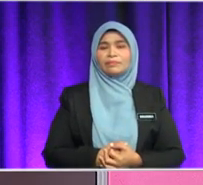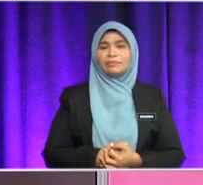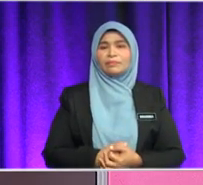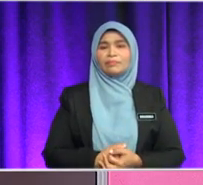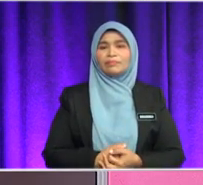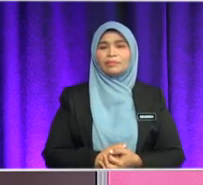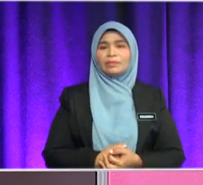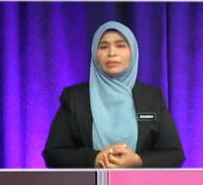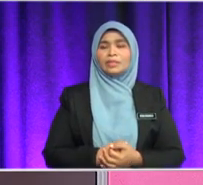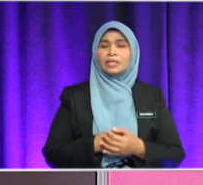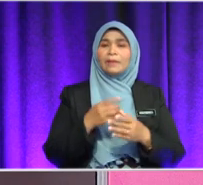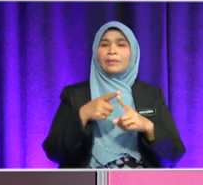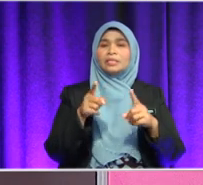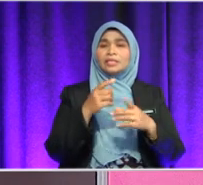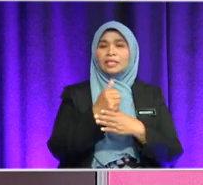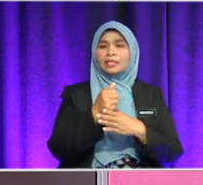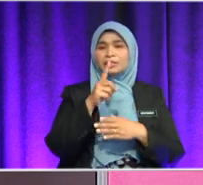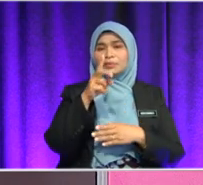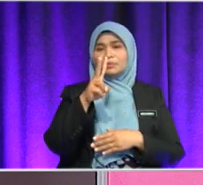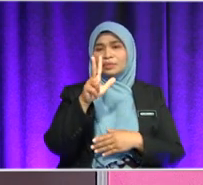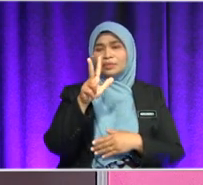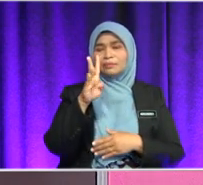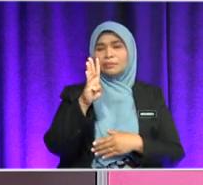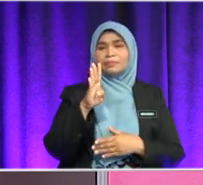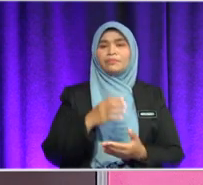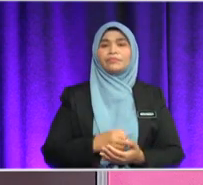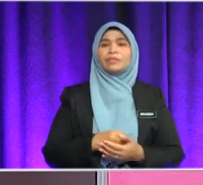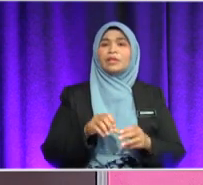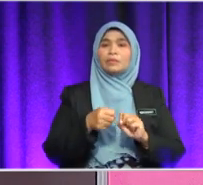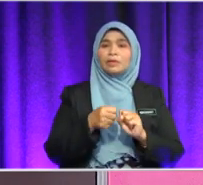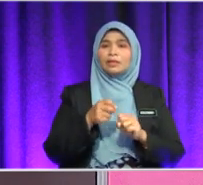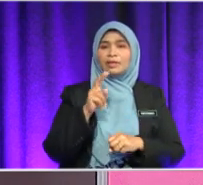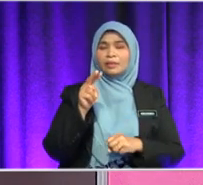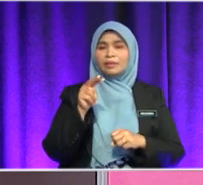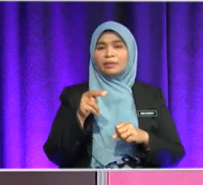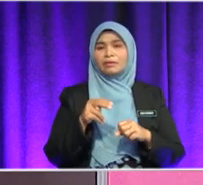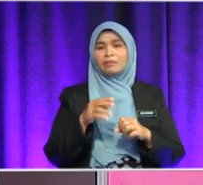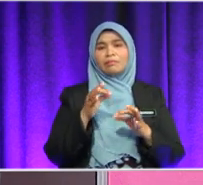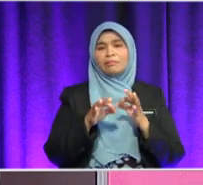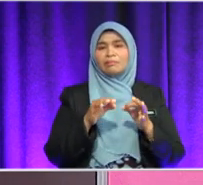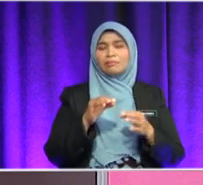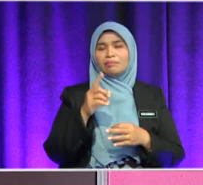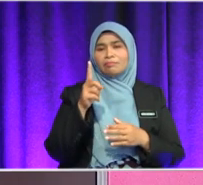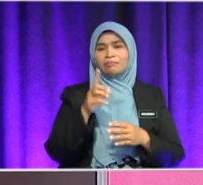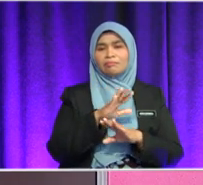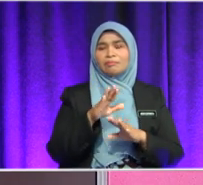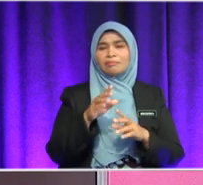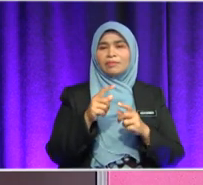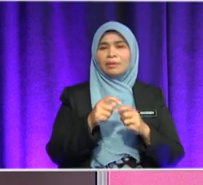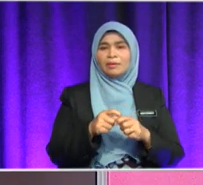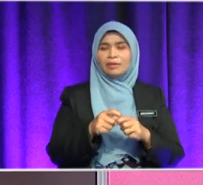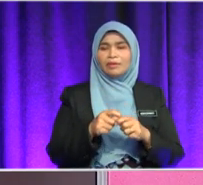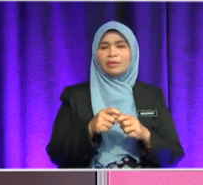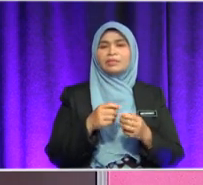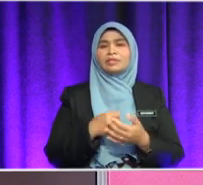Diantara Satu dua tiga dan empat supaya nanti kalau 12 itu tidak menepati jawabannya